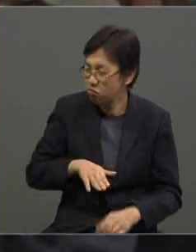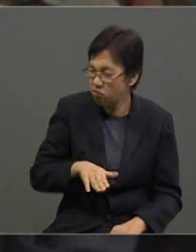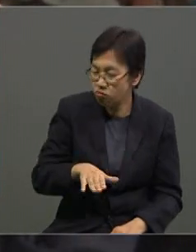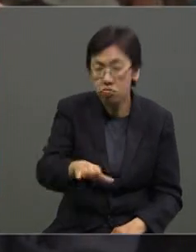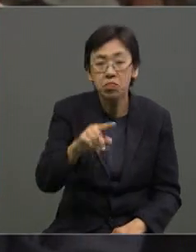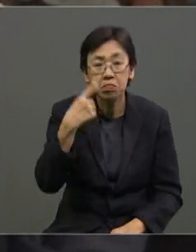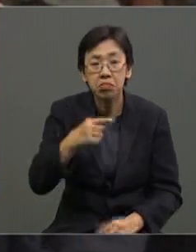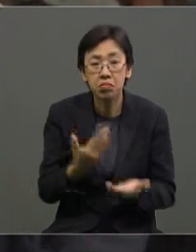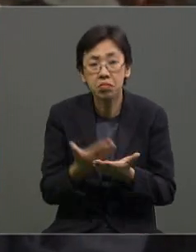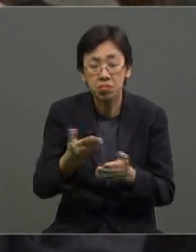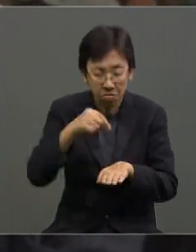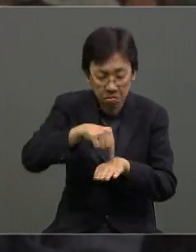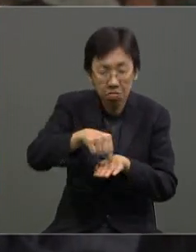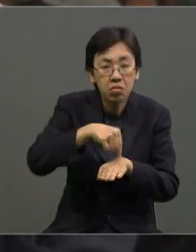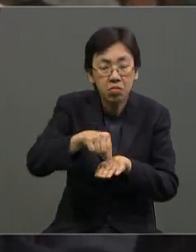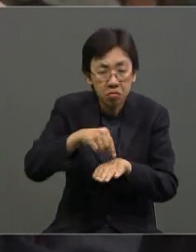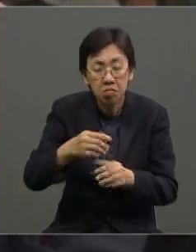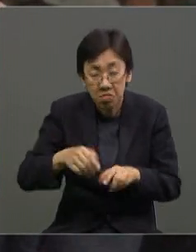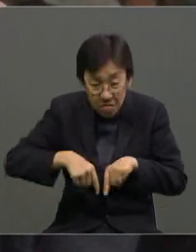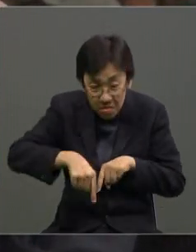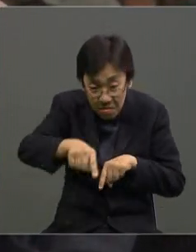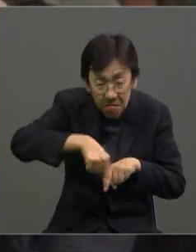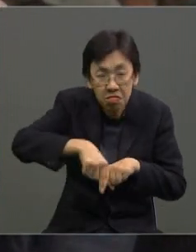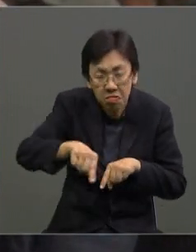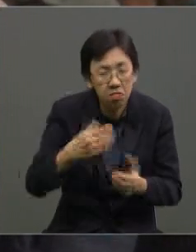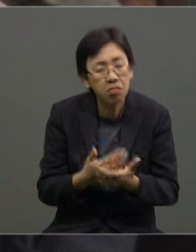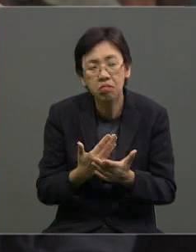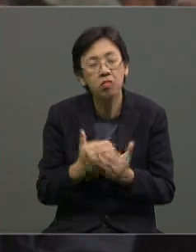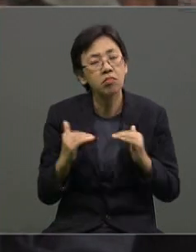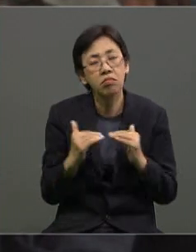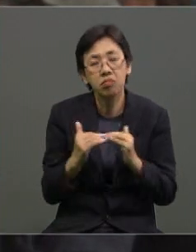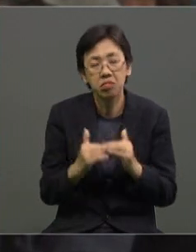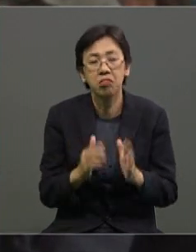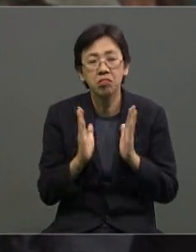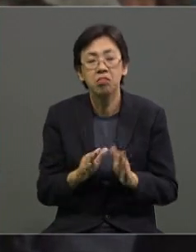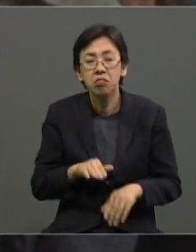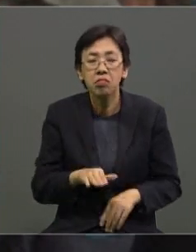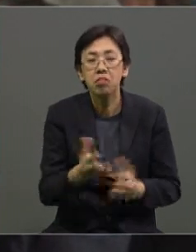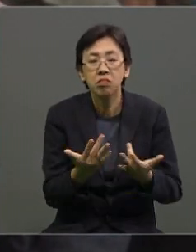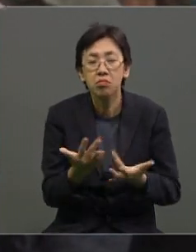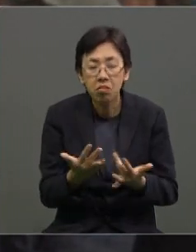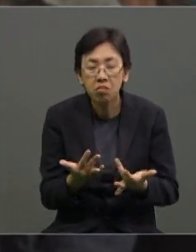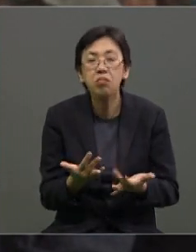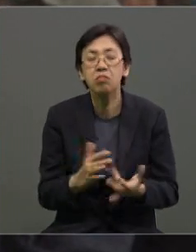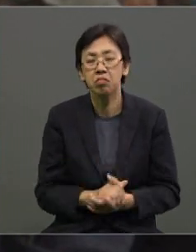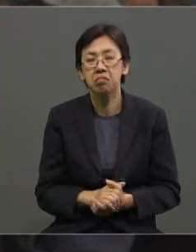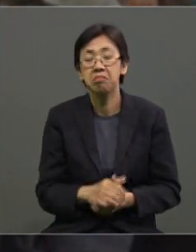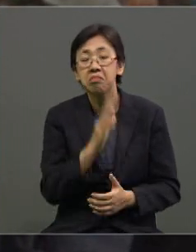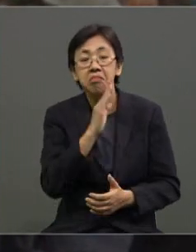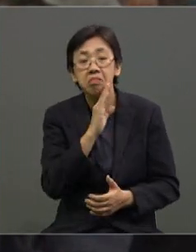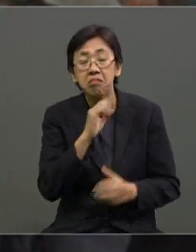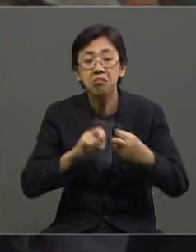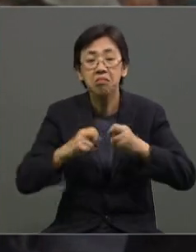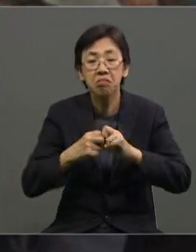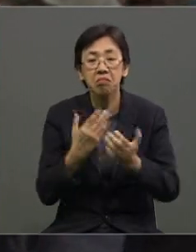ไปซื้อระหว่างทางต้องยอมรับหลักเกณฑ์ในการซื้อตั๋วปลายทางเพราะฉะนั้นคนระหว่างทางต้องรอรถเสริมระหว่างทางนะคะไม่งั้นจะพบปัญห